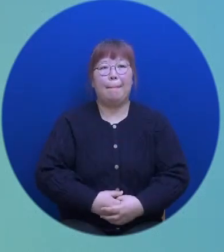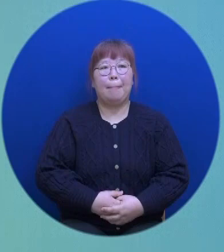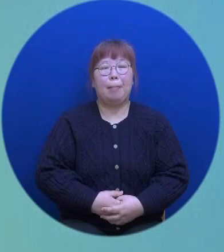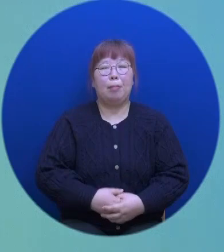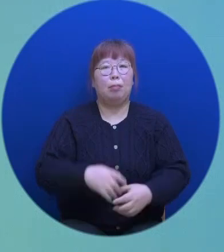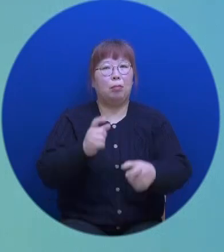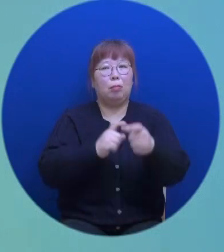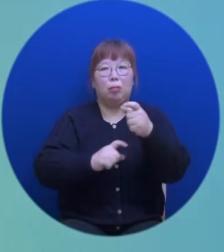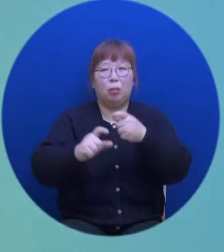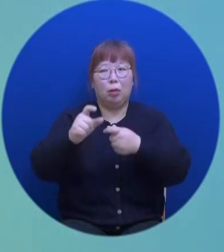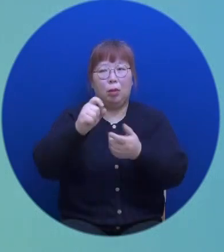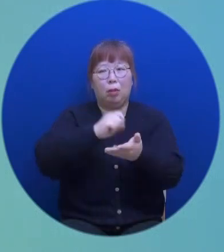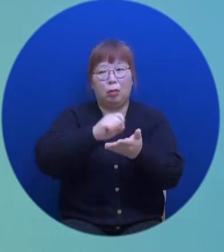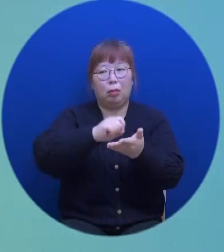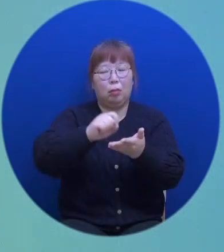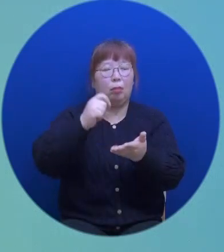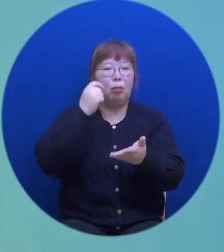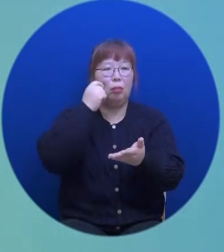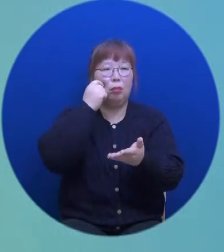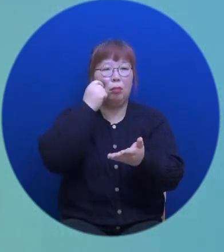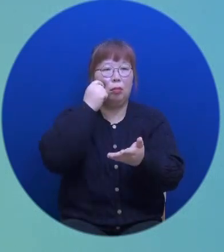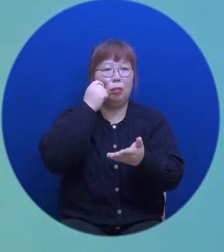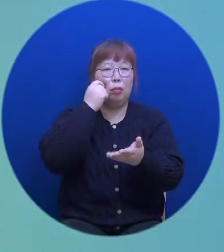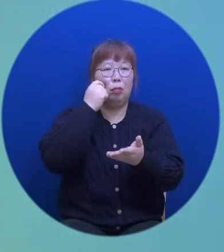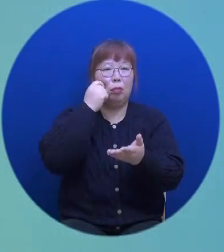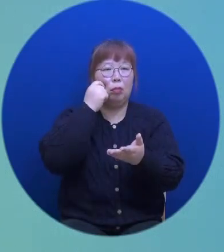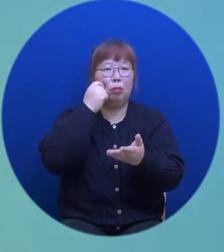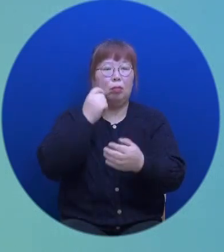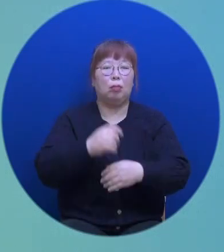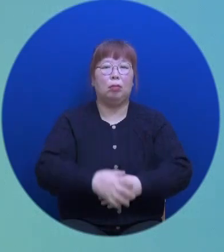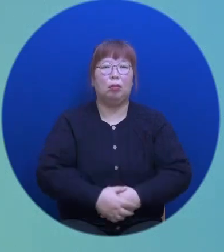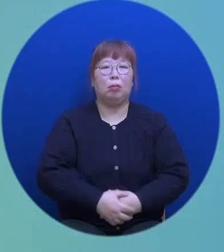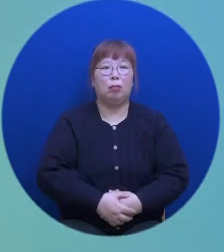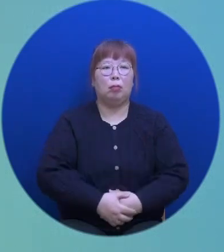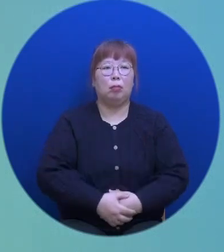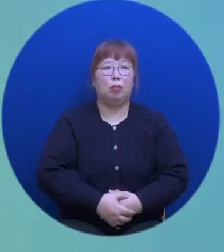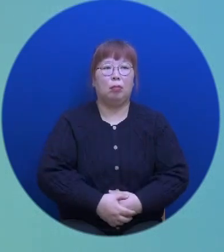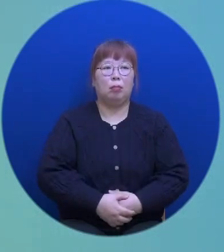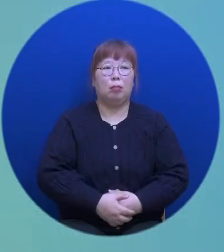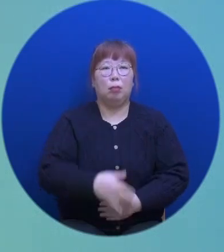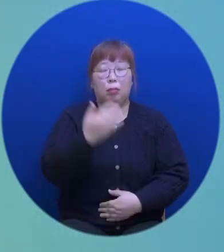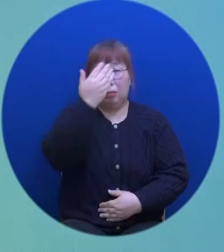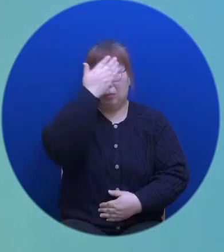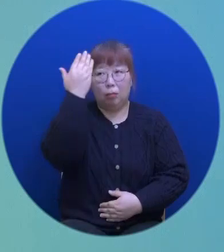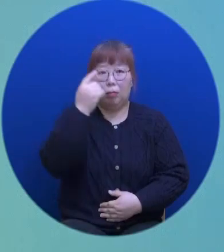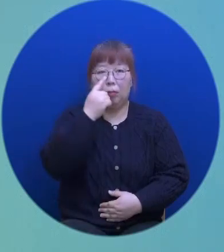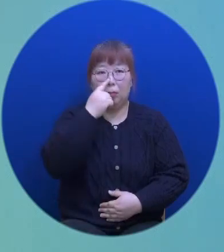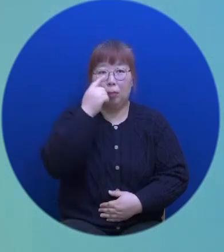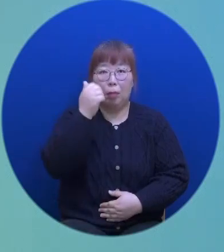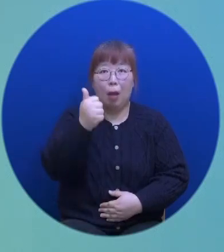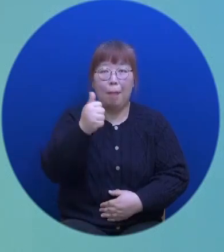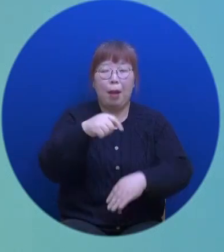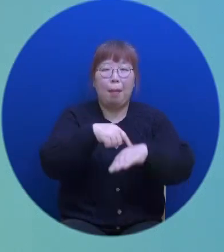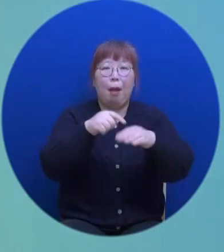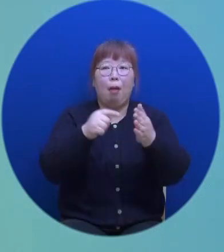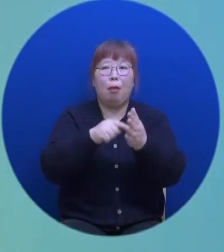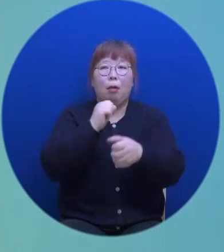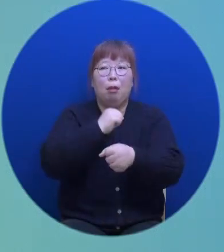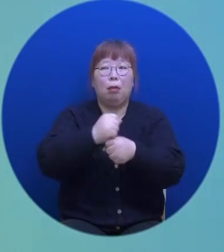답을 하지 못합니다. 이 젊은 아빠들의 마음을 당황하게